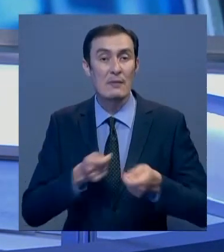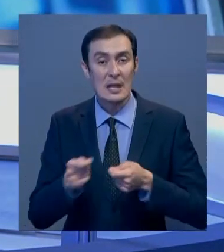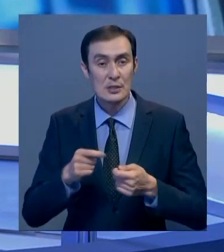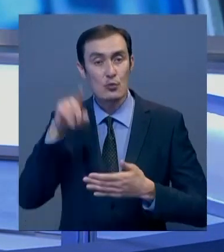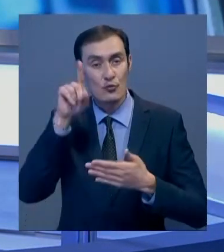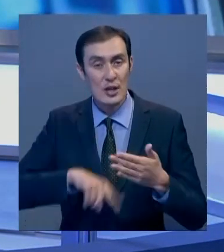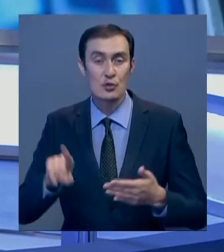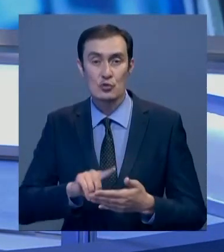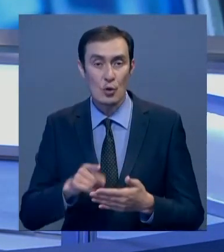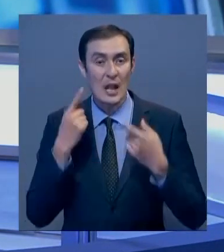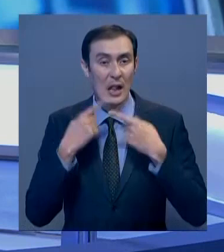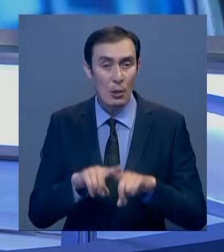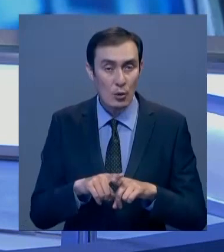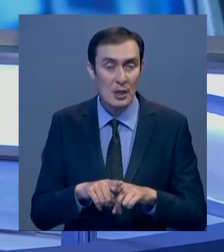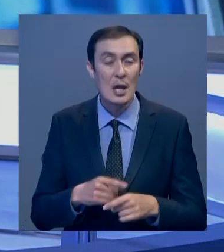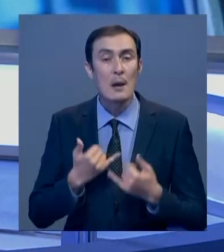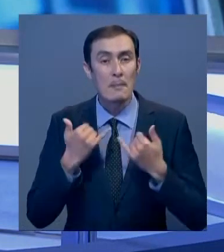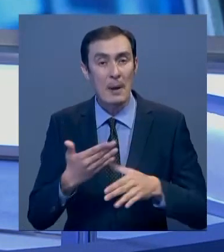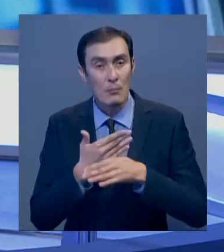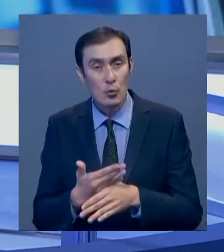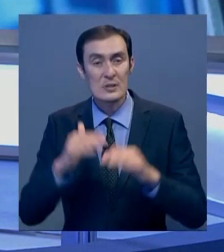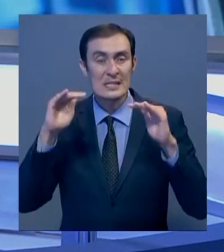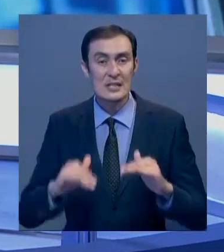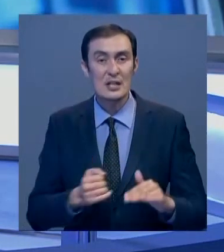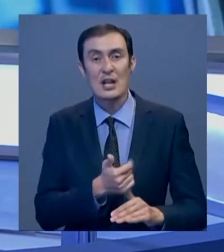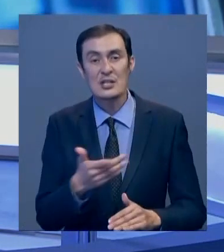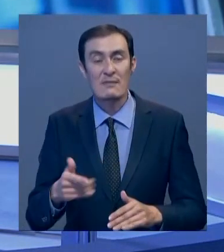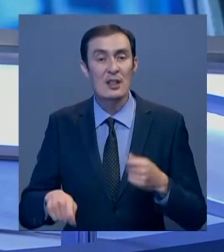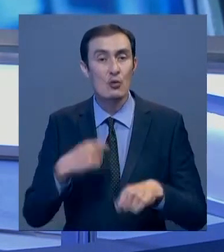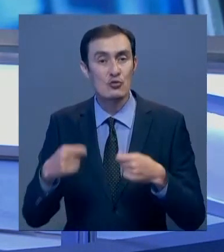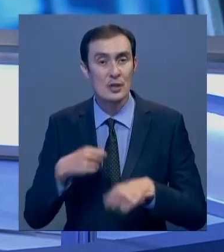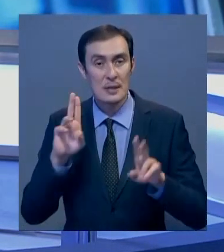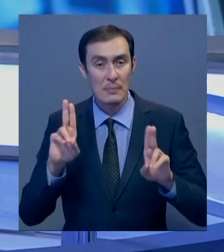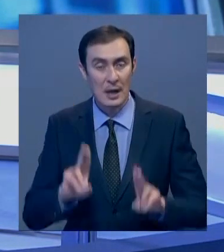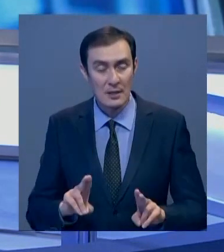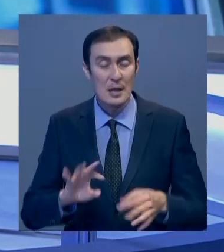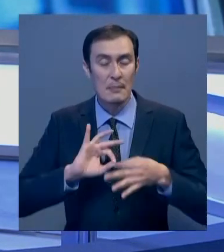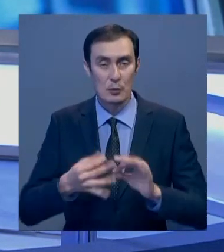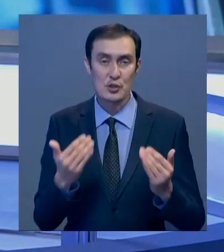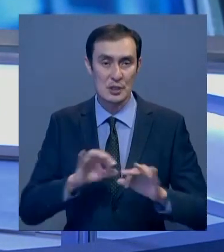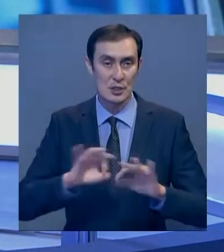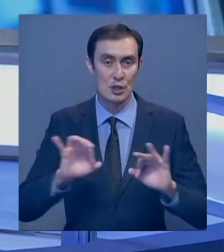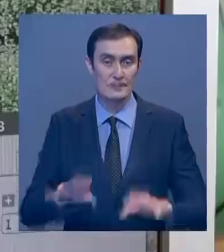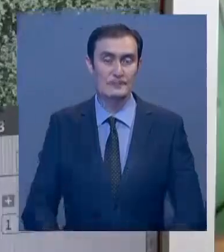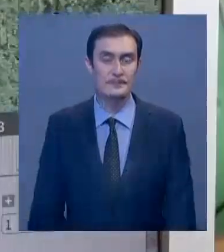Местные власти уверены, что технологии помогут снизить количество правонарушений. Все подробности у Нургуль Ахметовой.